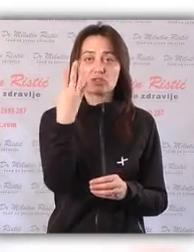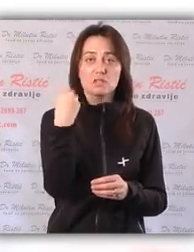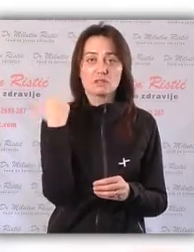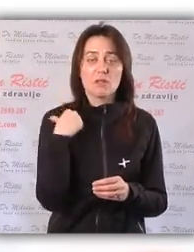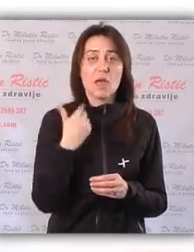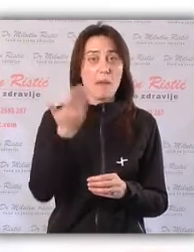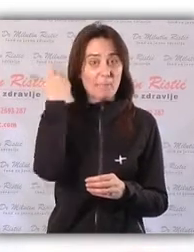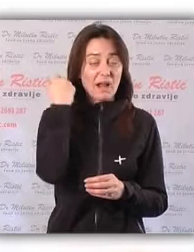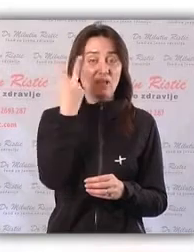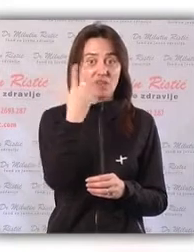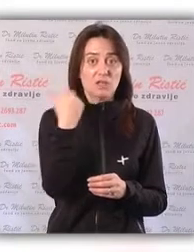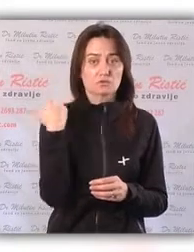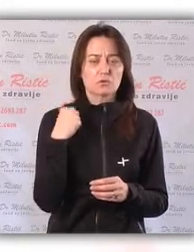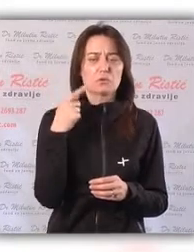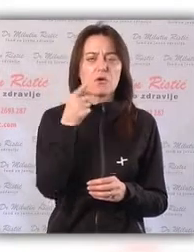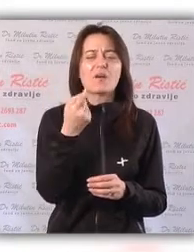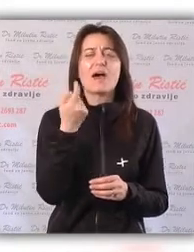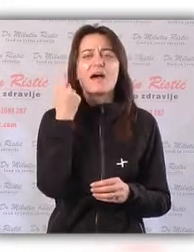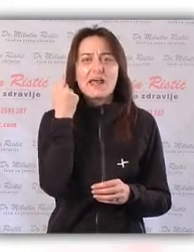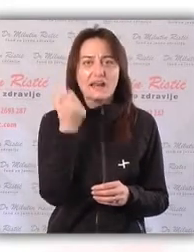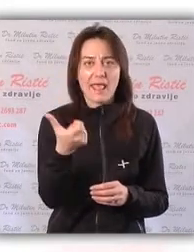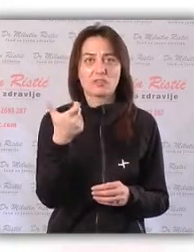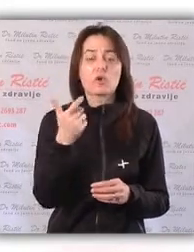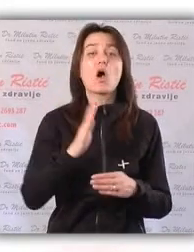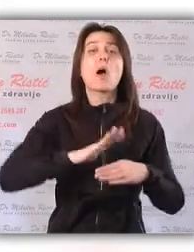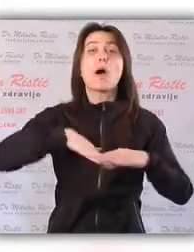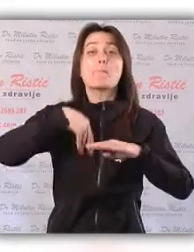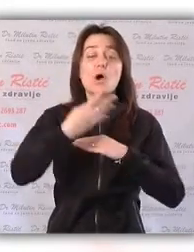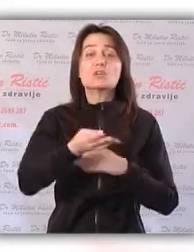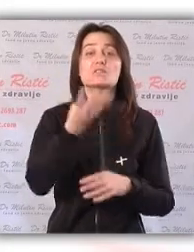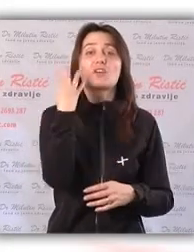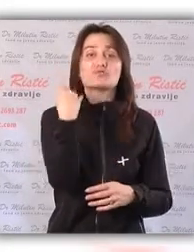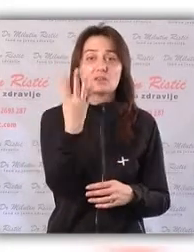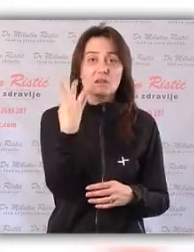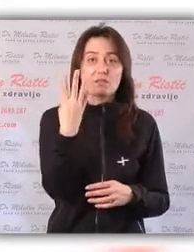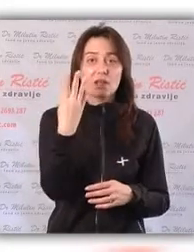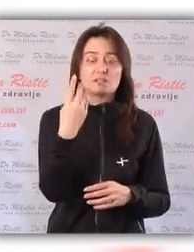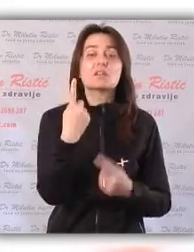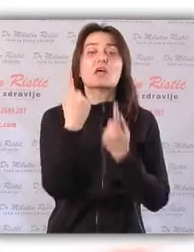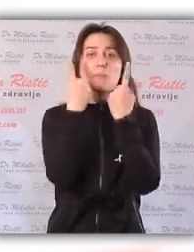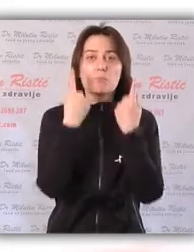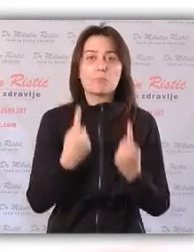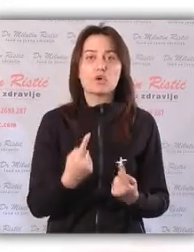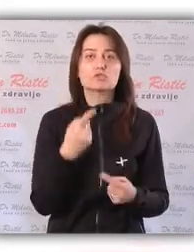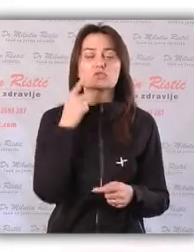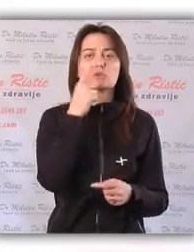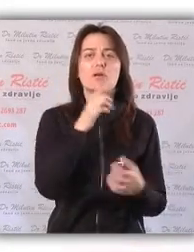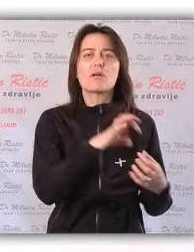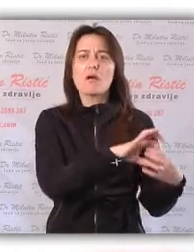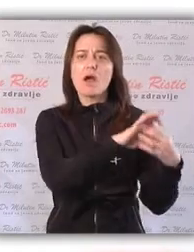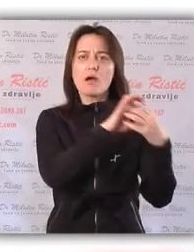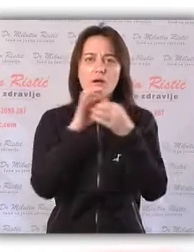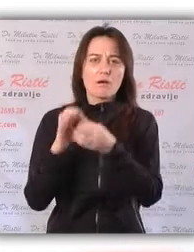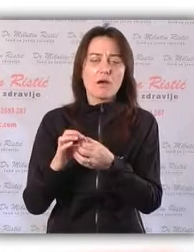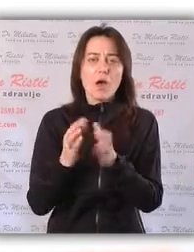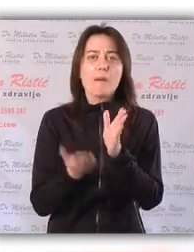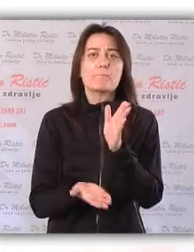40. godine. Pre 20. godine ova bolest je izuzetno retka, a posle 40. postoji